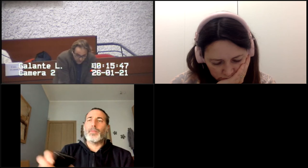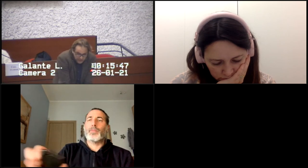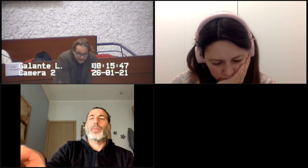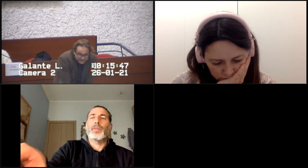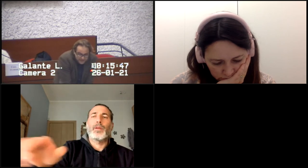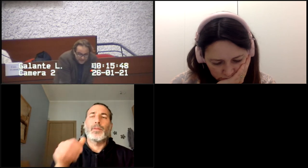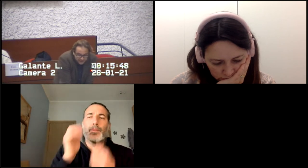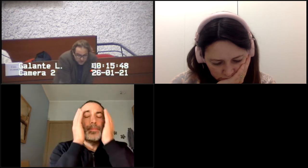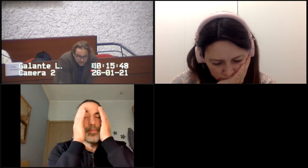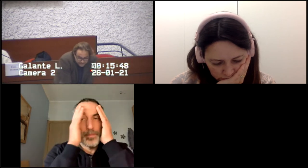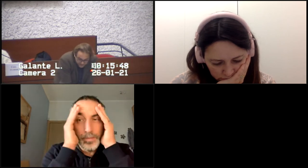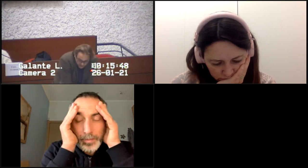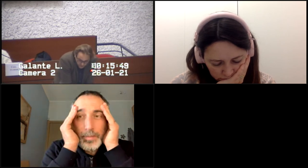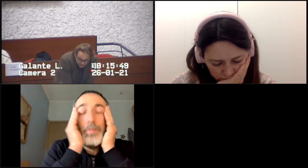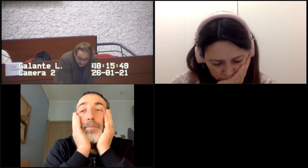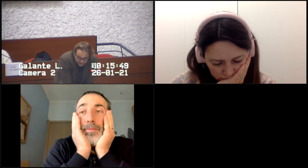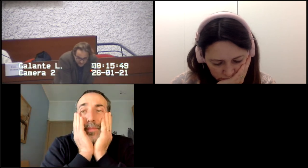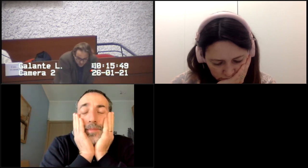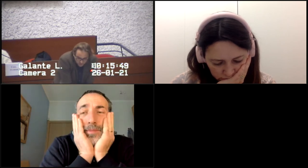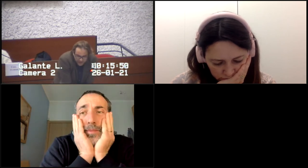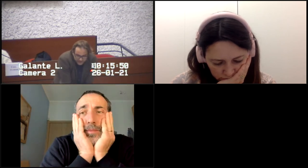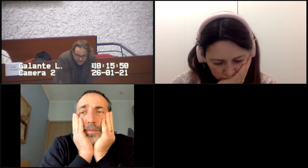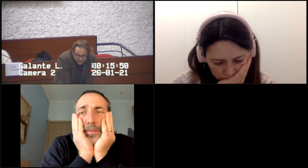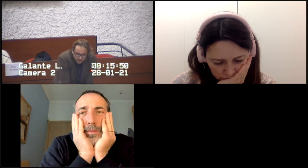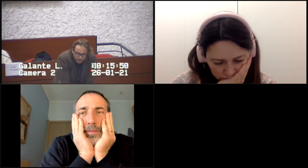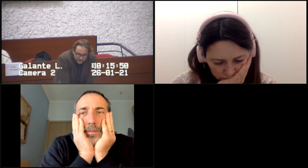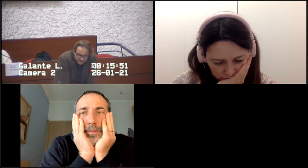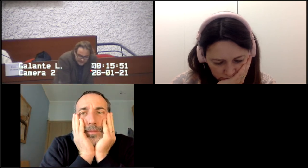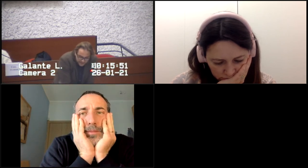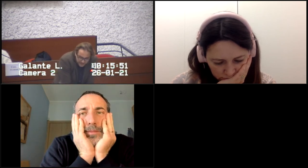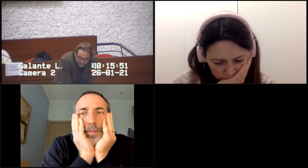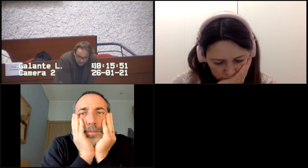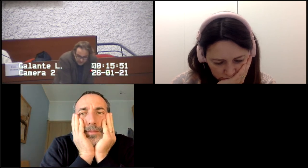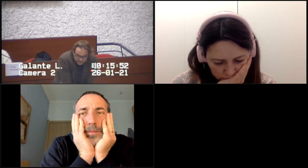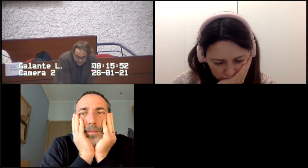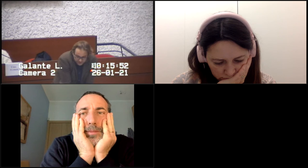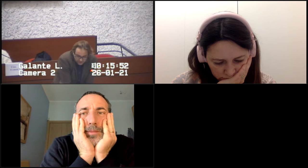04/2021/07/1/2021. La stima della suddetta rinuncia alla servitù pari a